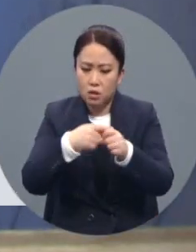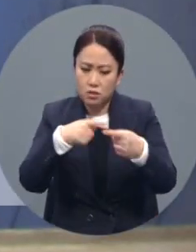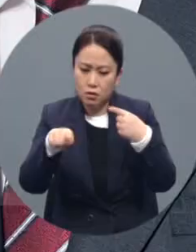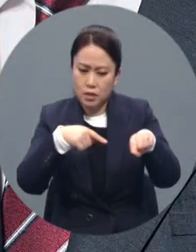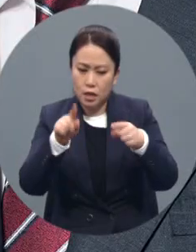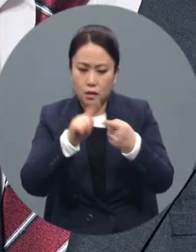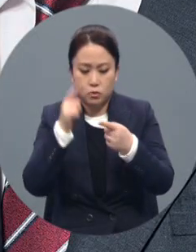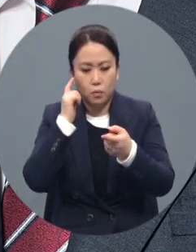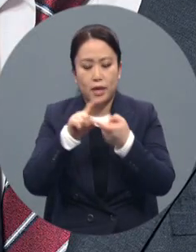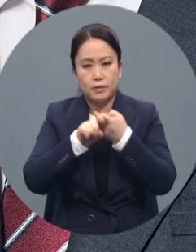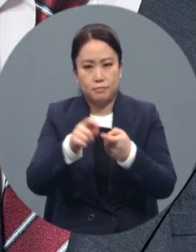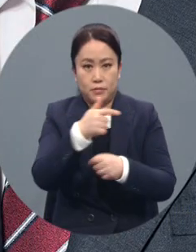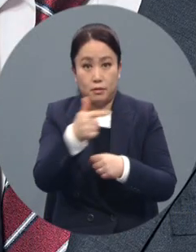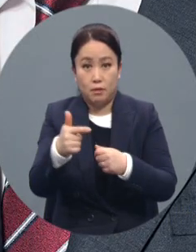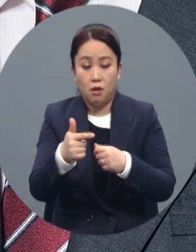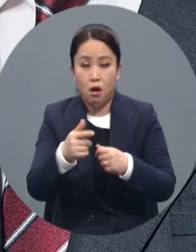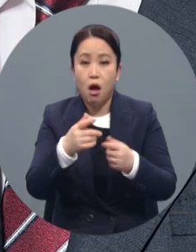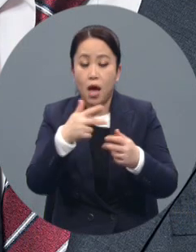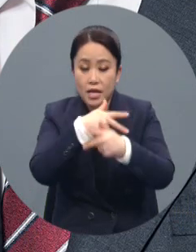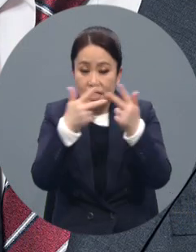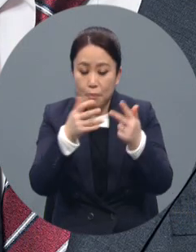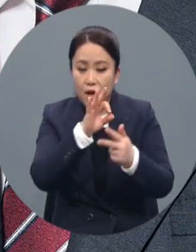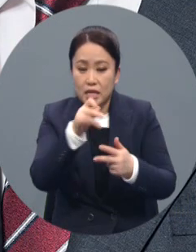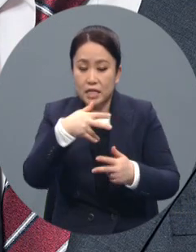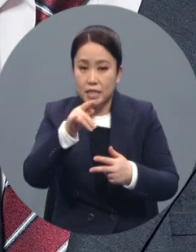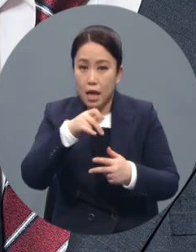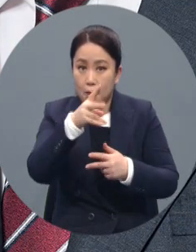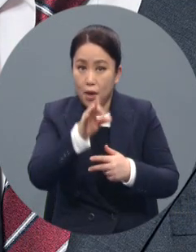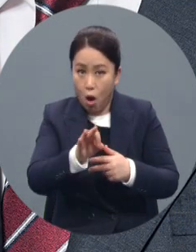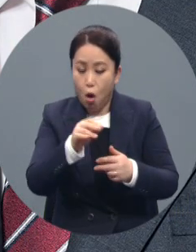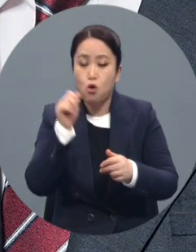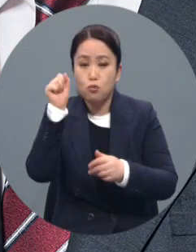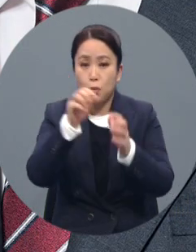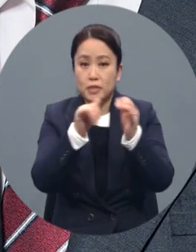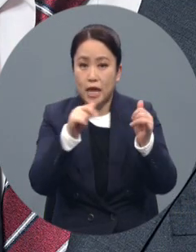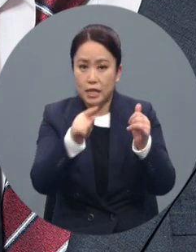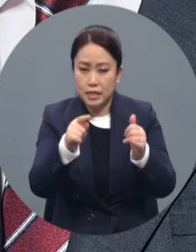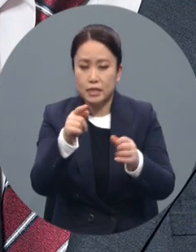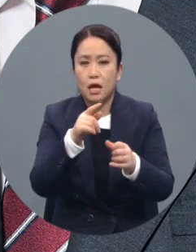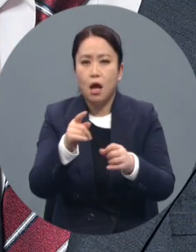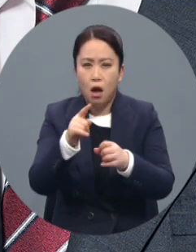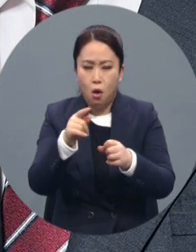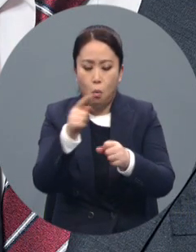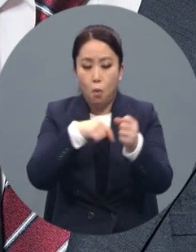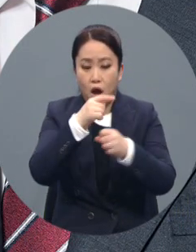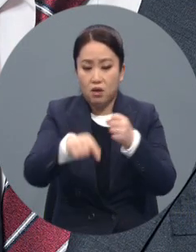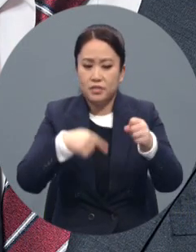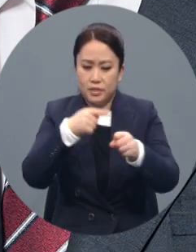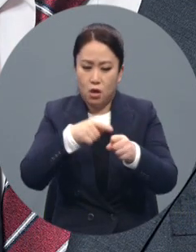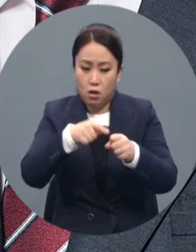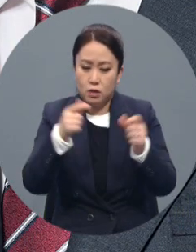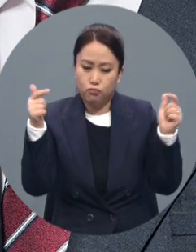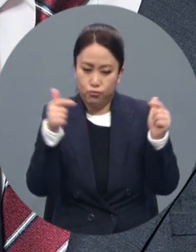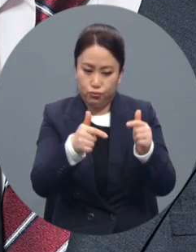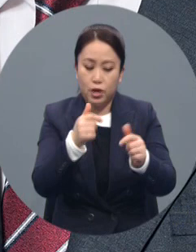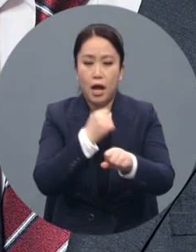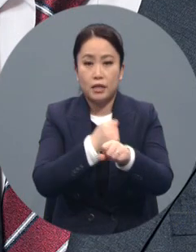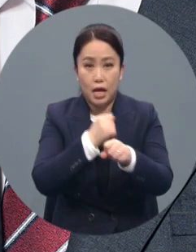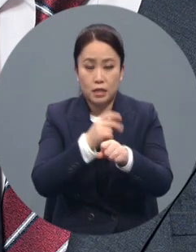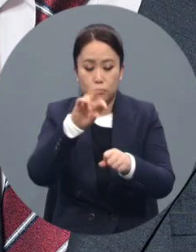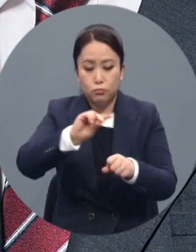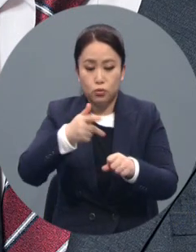높습니다. 이재명 후보는 원전 의존도를 낮추려는 문재인 정부의 기조를 계승하는 입장인